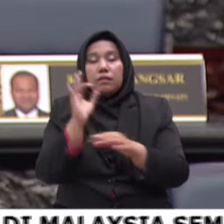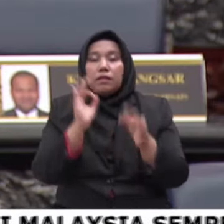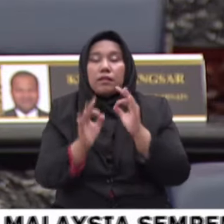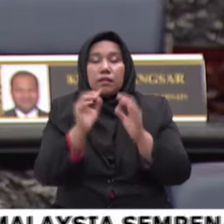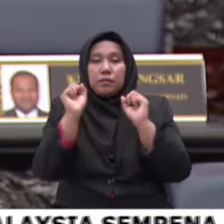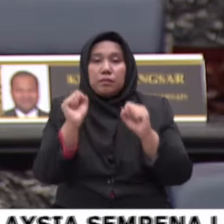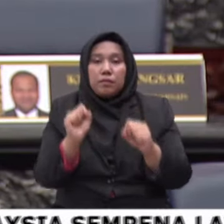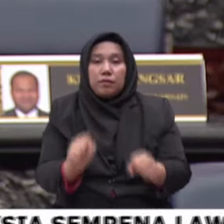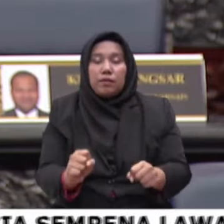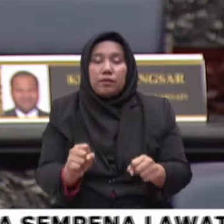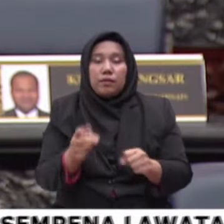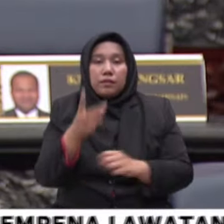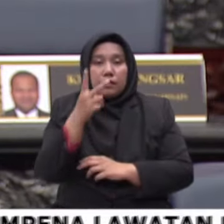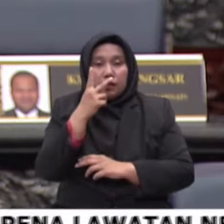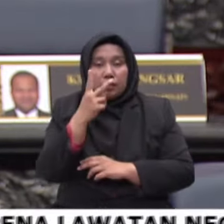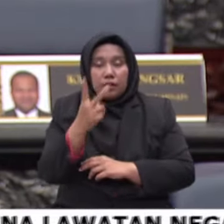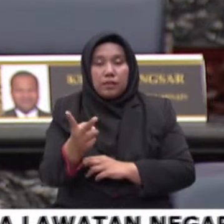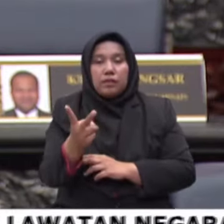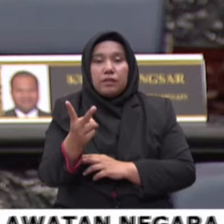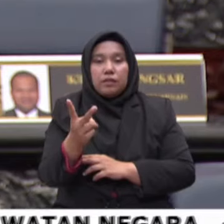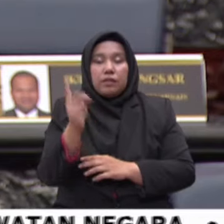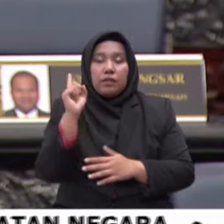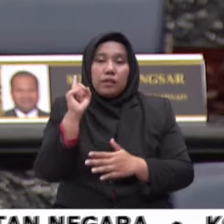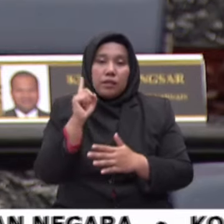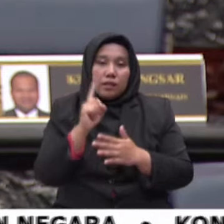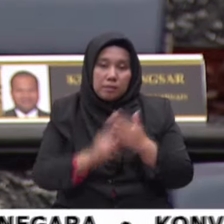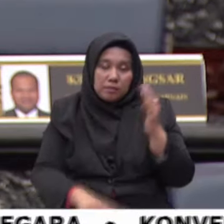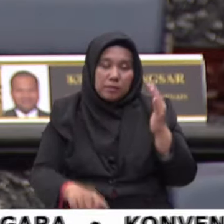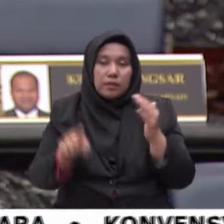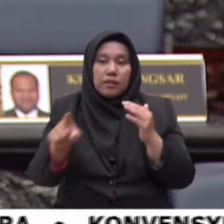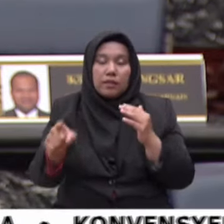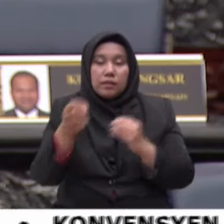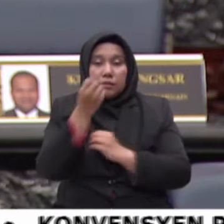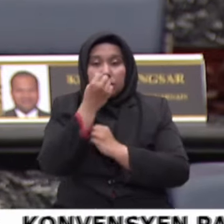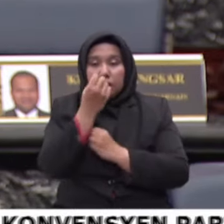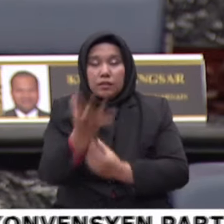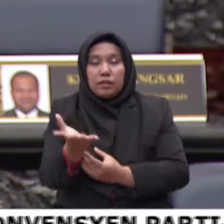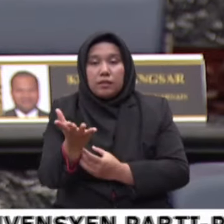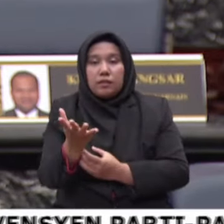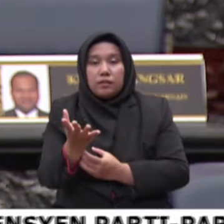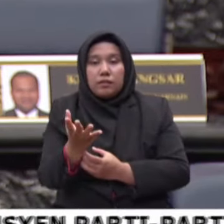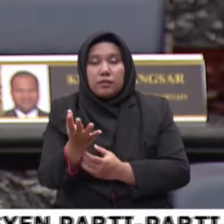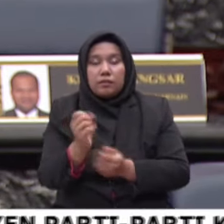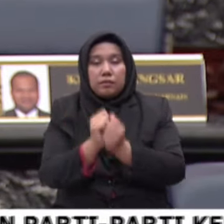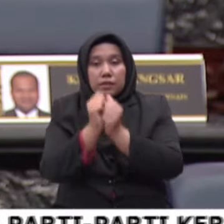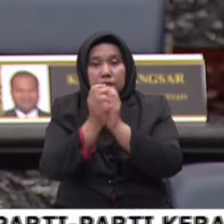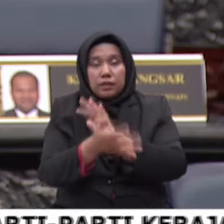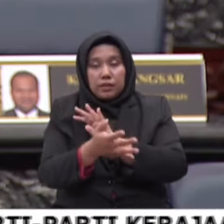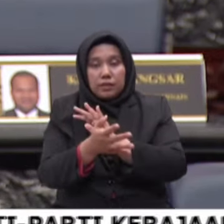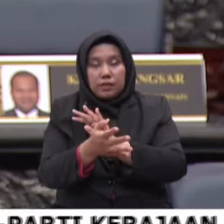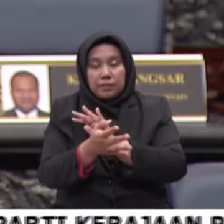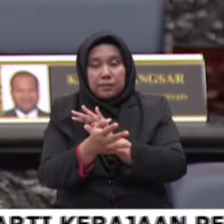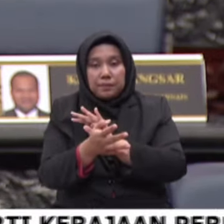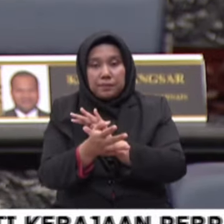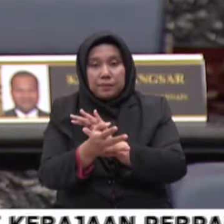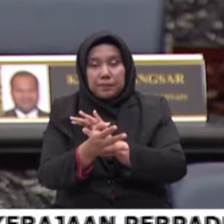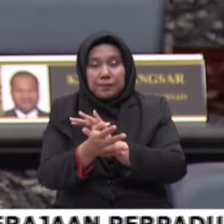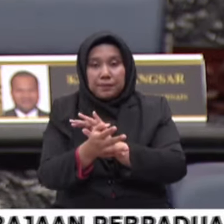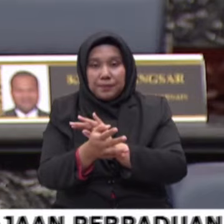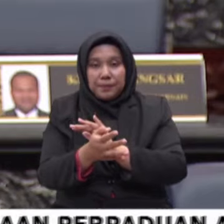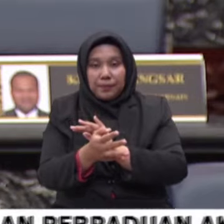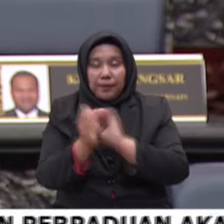boleh dilihat semula kepada apa yang didakwa itu untuk menjadikan mereka dapat